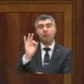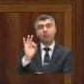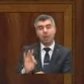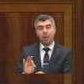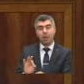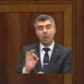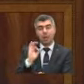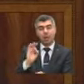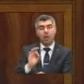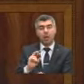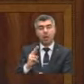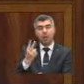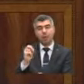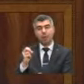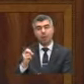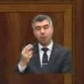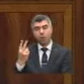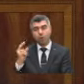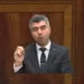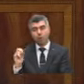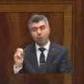46% سنة